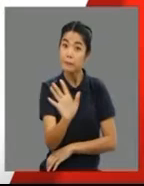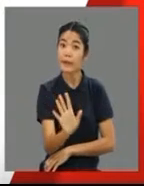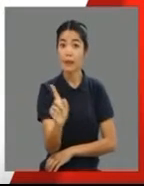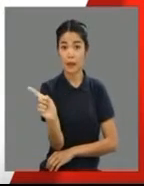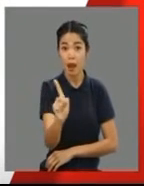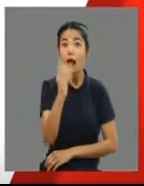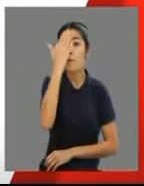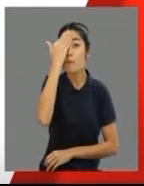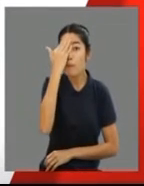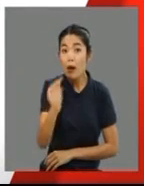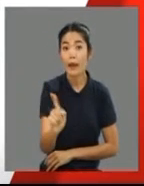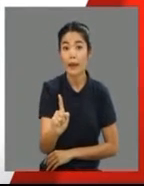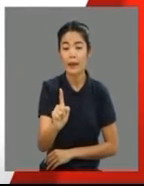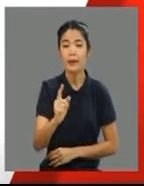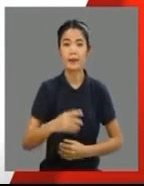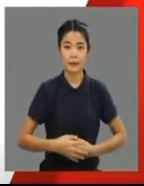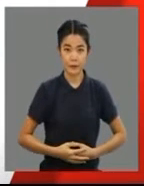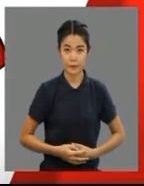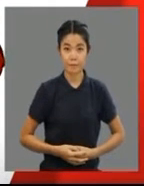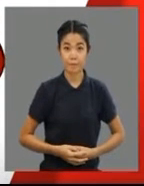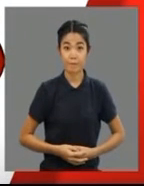องจริงหรือไม่เพราะอะไรครับ